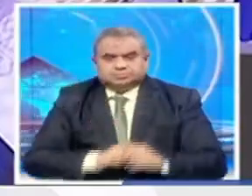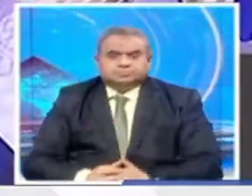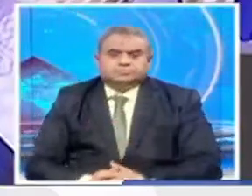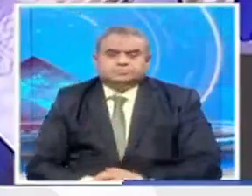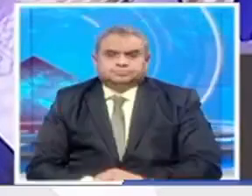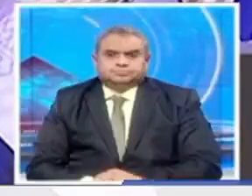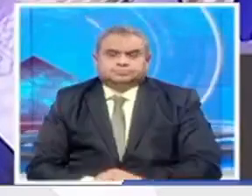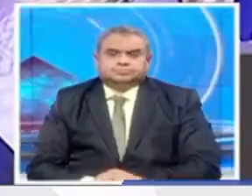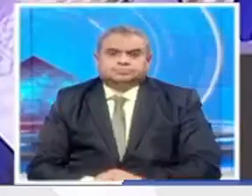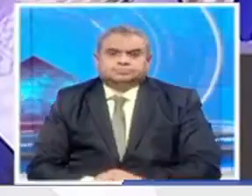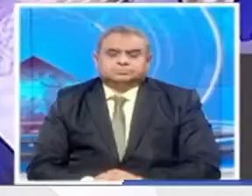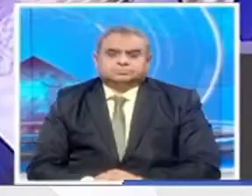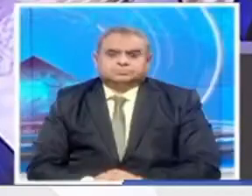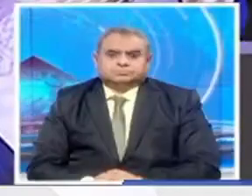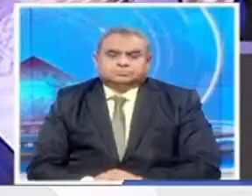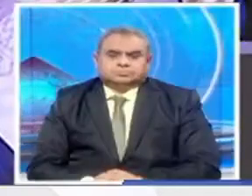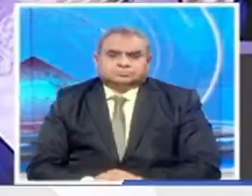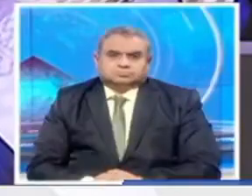ف